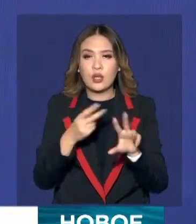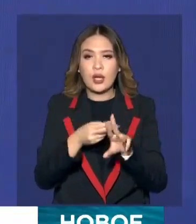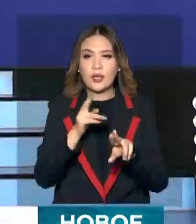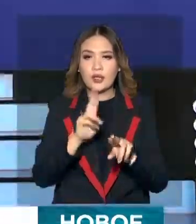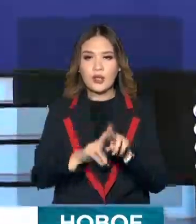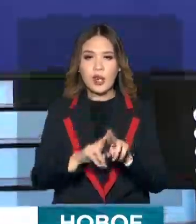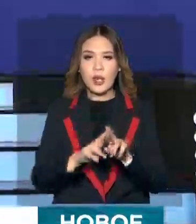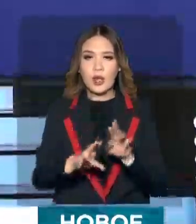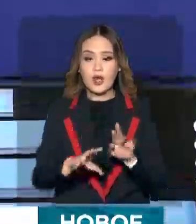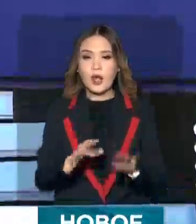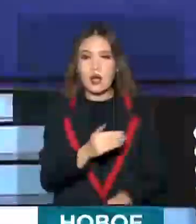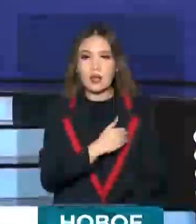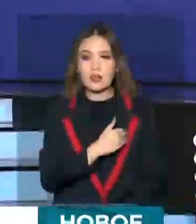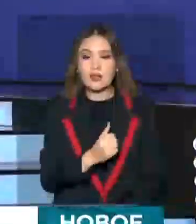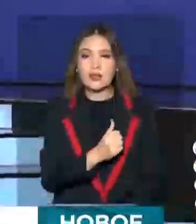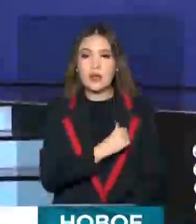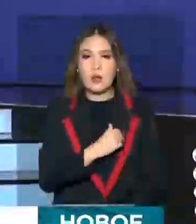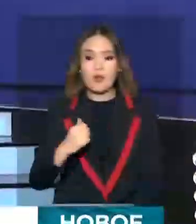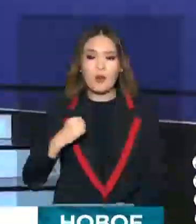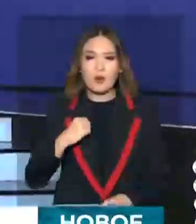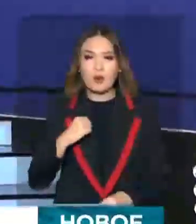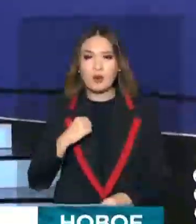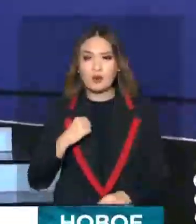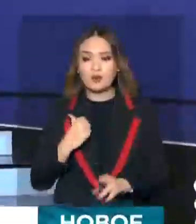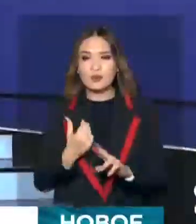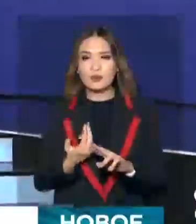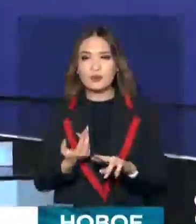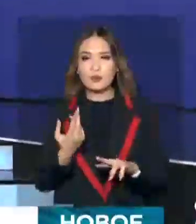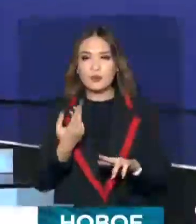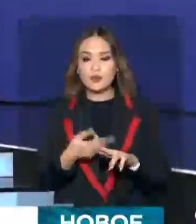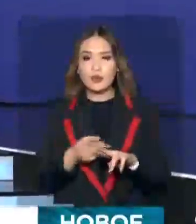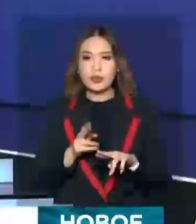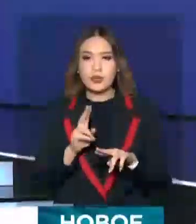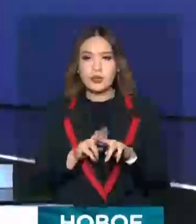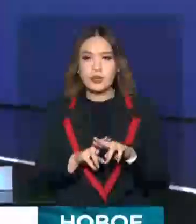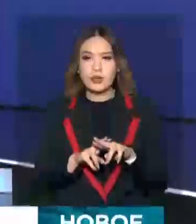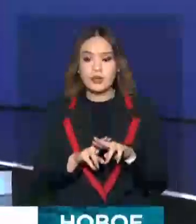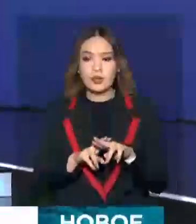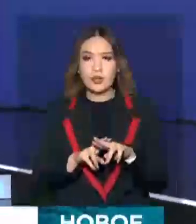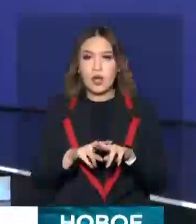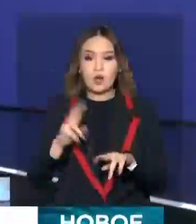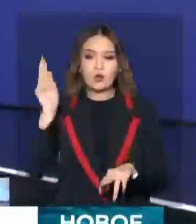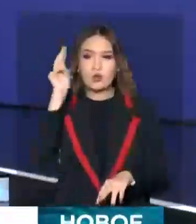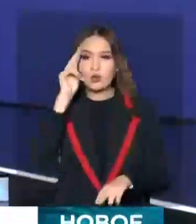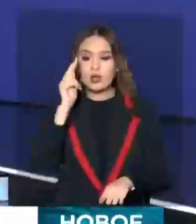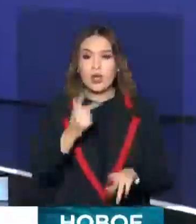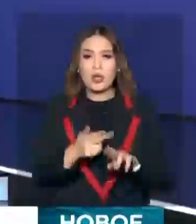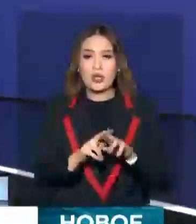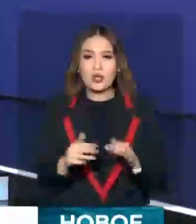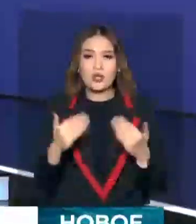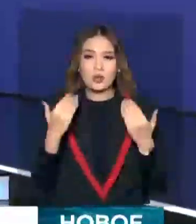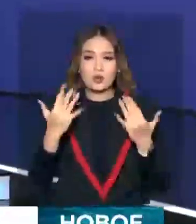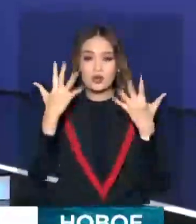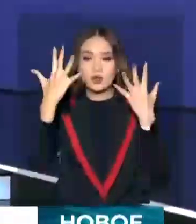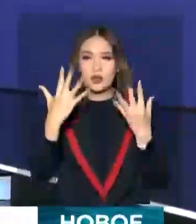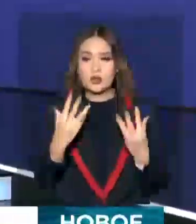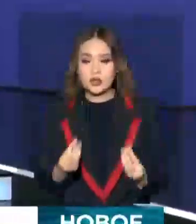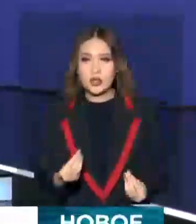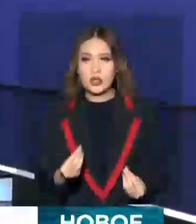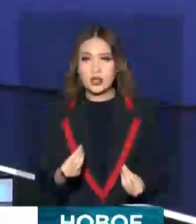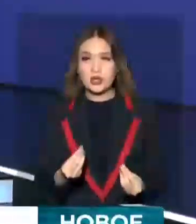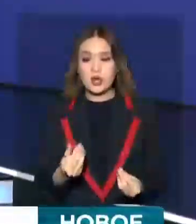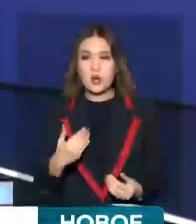включая туда само содержание дошкольного воспитания и обучения. То есть, значит, на сегодняшний день у